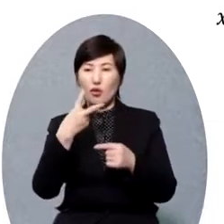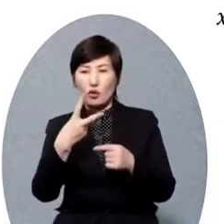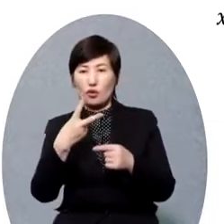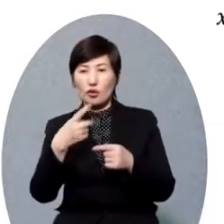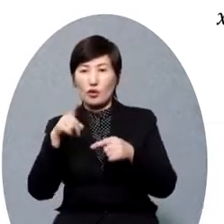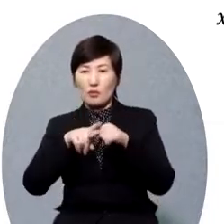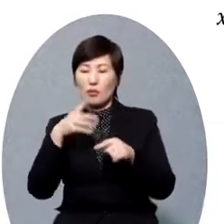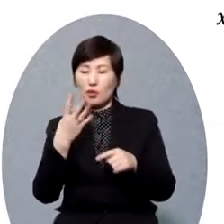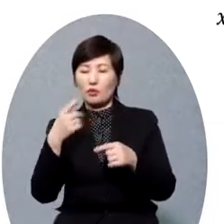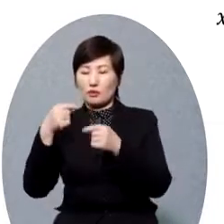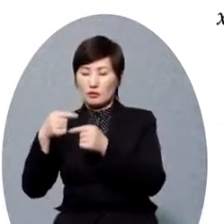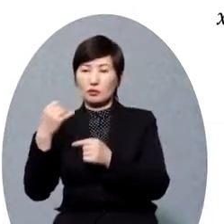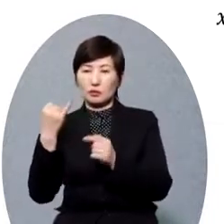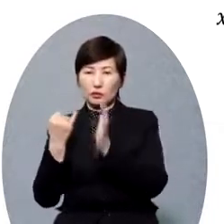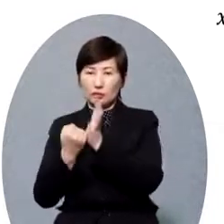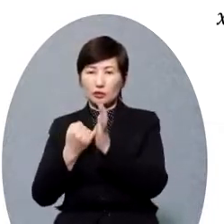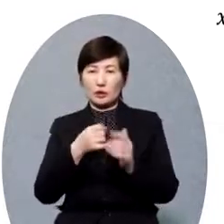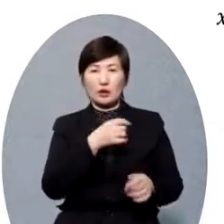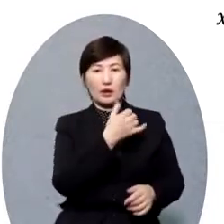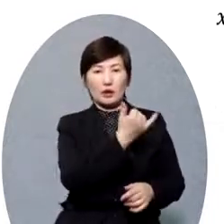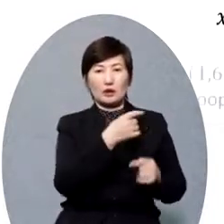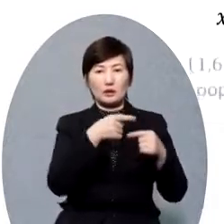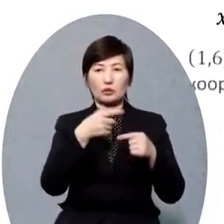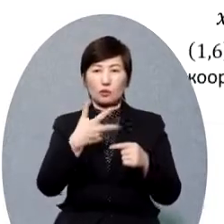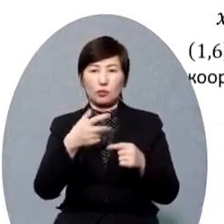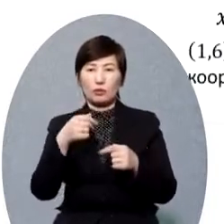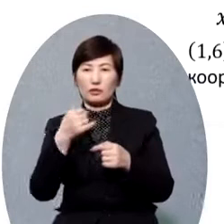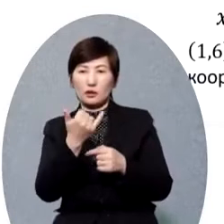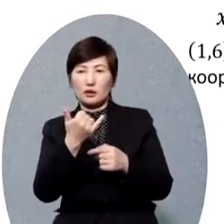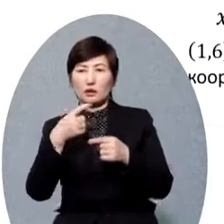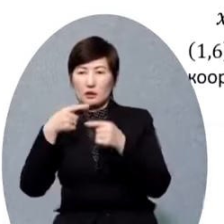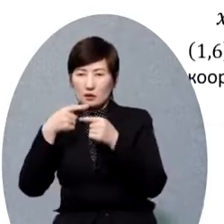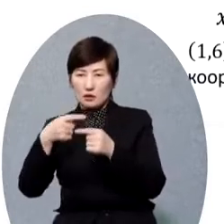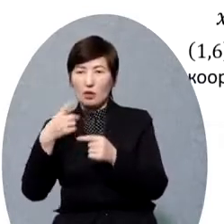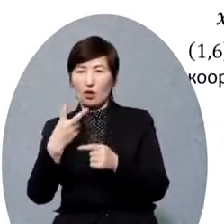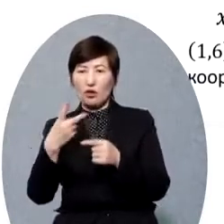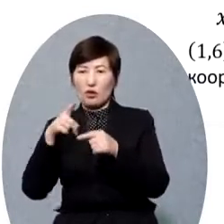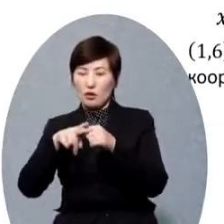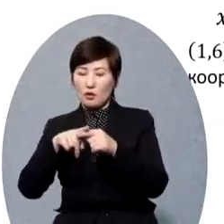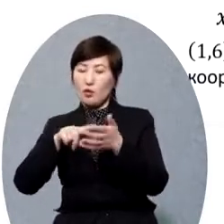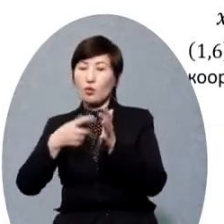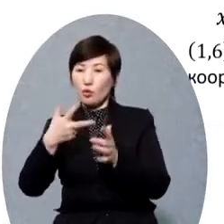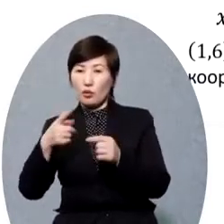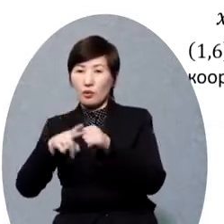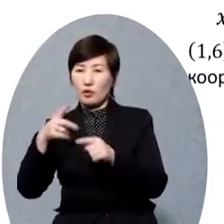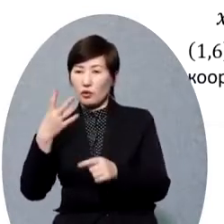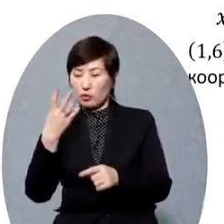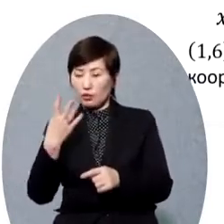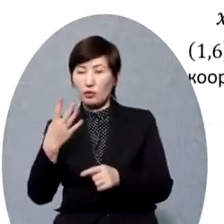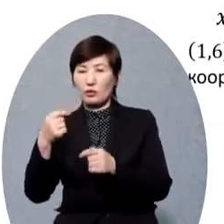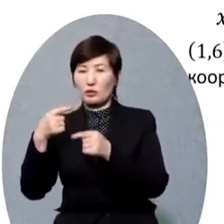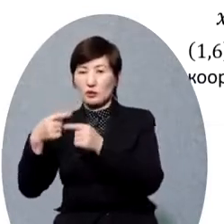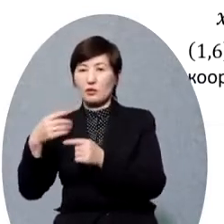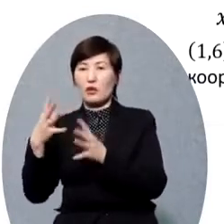2-ыг үржих нь 3, нэмэх нь 4 тэнцүү 10. 1, 6, 3-10 цэгүүд энэ шулуун